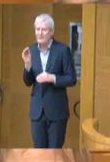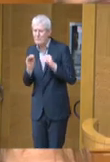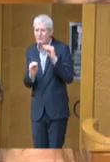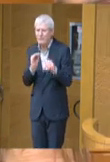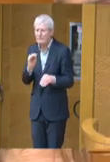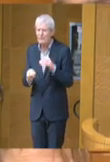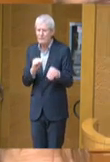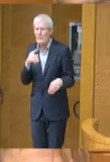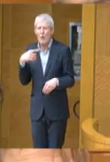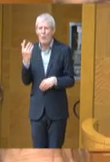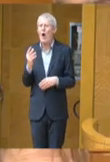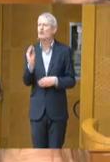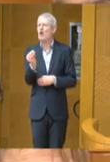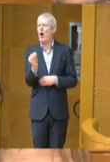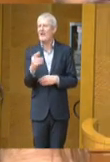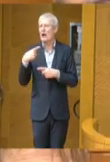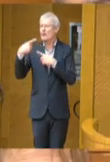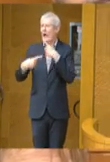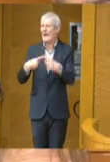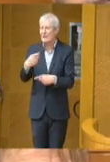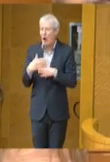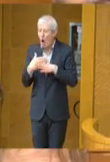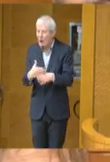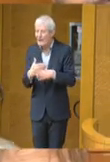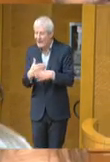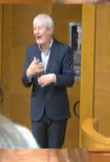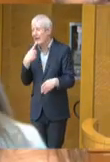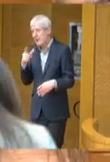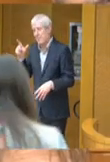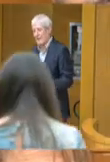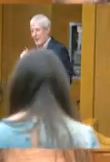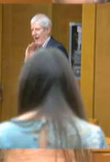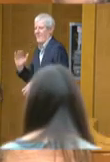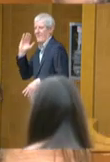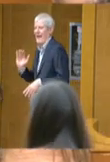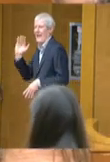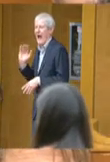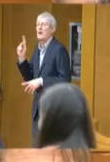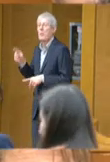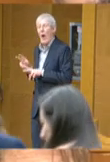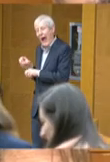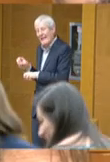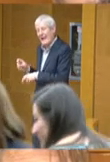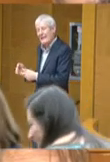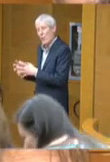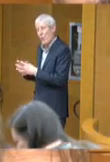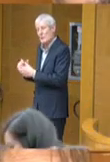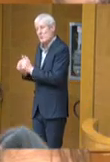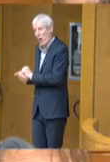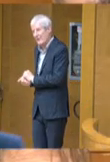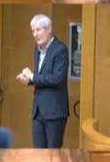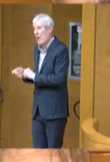giovani generazioni condividendo l'esperienza dei veterani e degli atleti del gruppo sportivo per